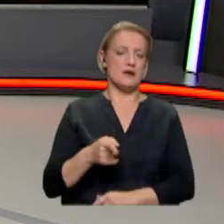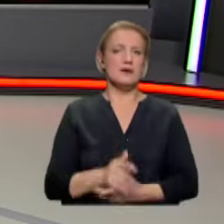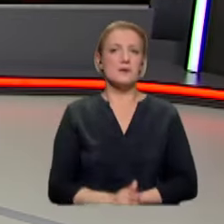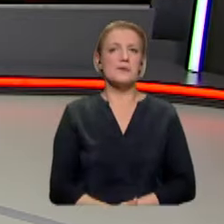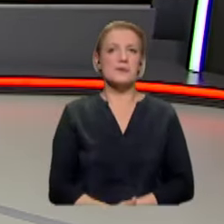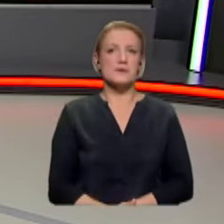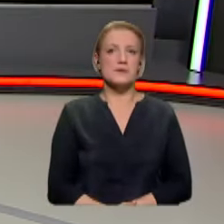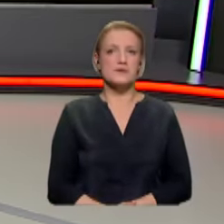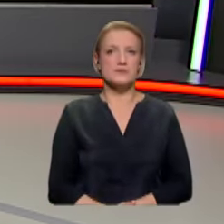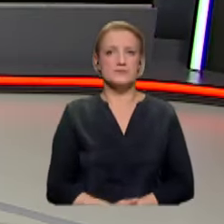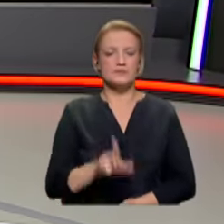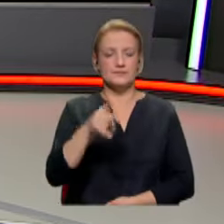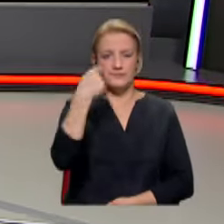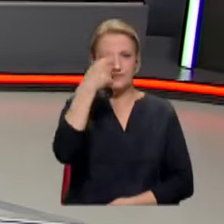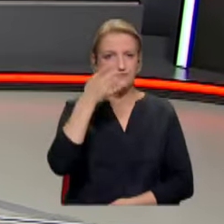temmuzda